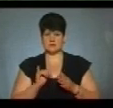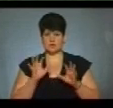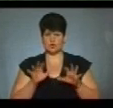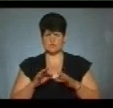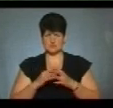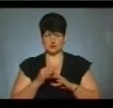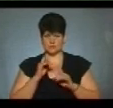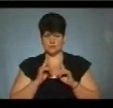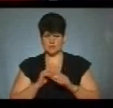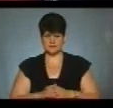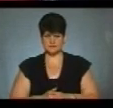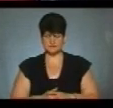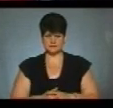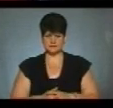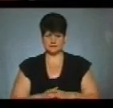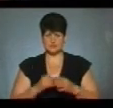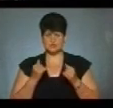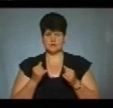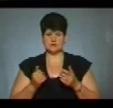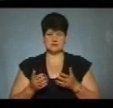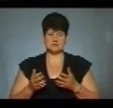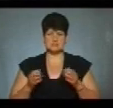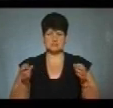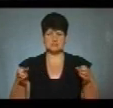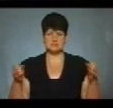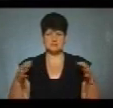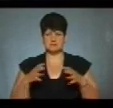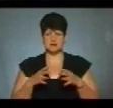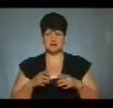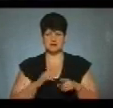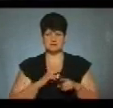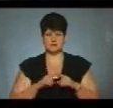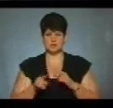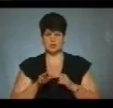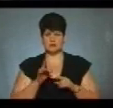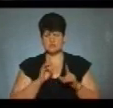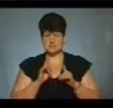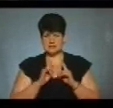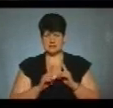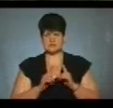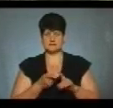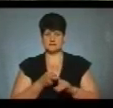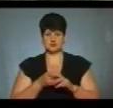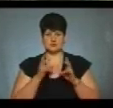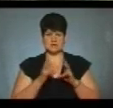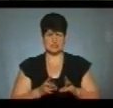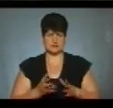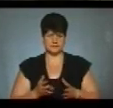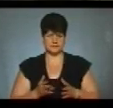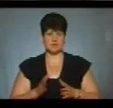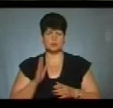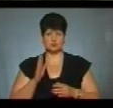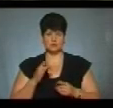сільської ради. Сьогодні зібрали термінову сесію позачергову в зв'язку з стихійним лихом. Будемо